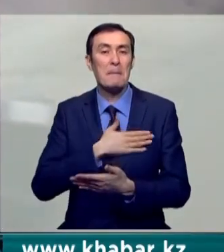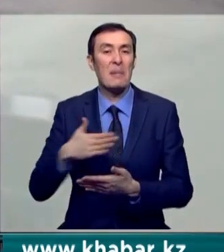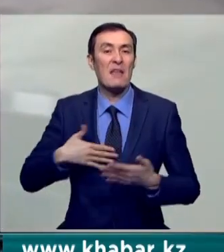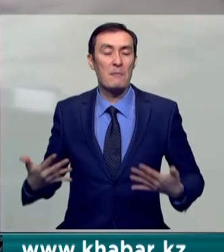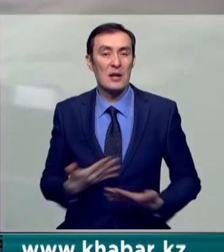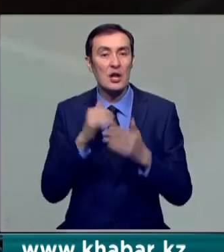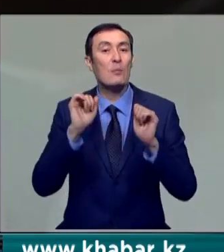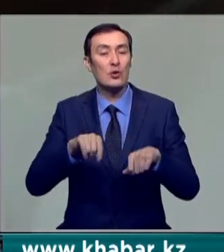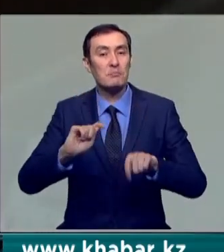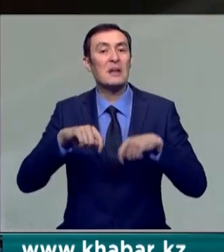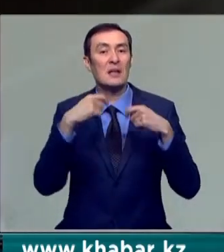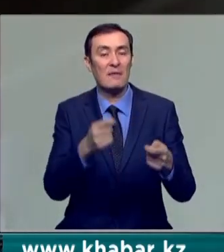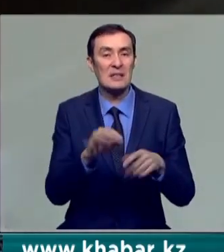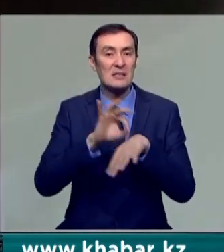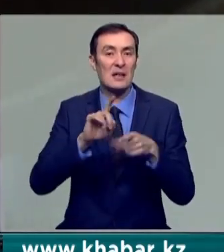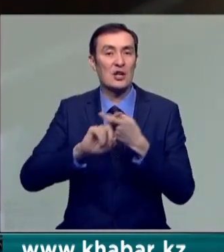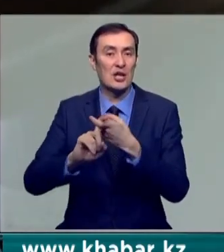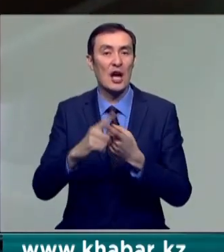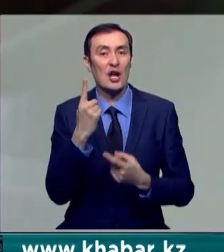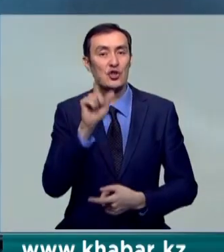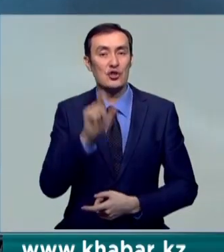может передаваться от человека к человеку.